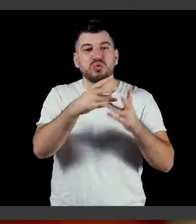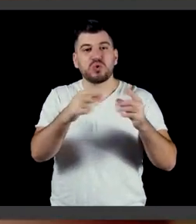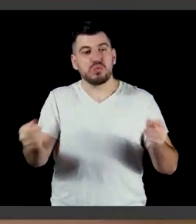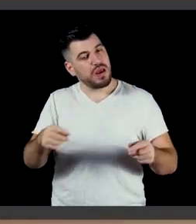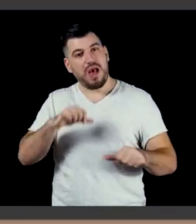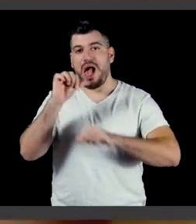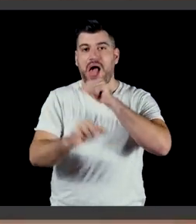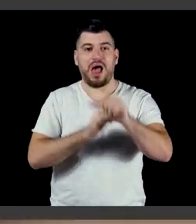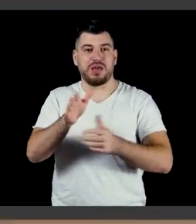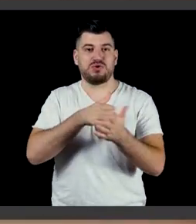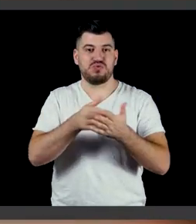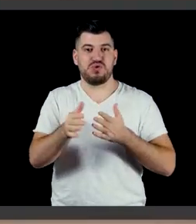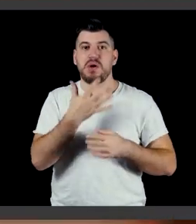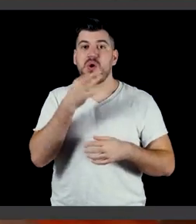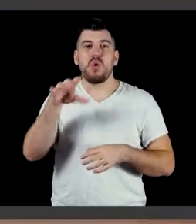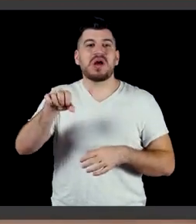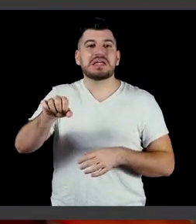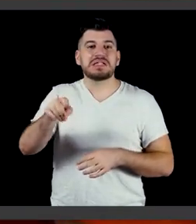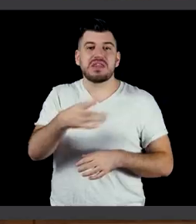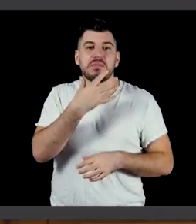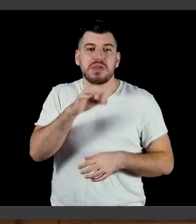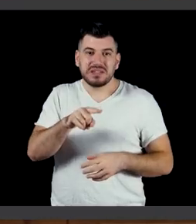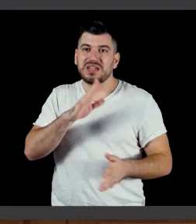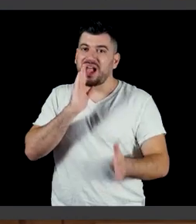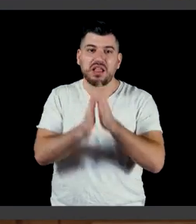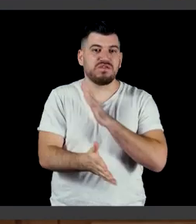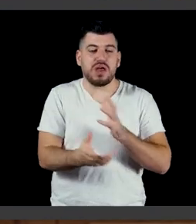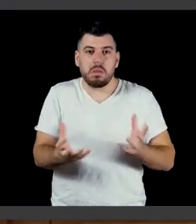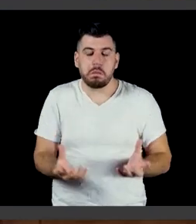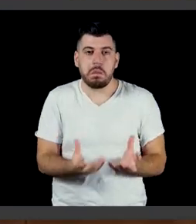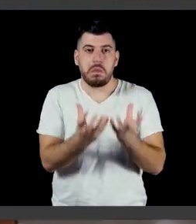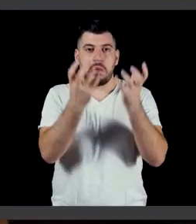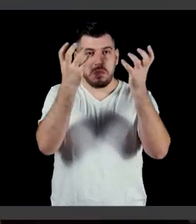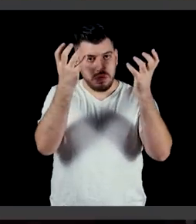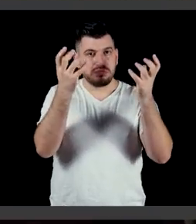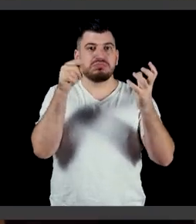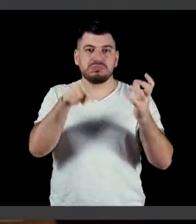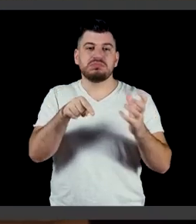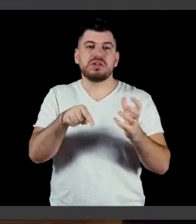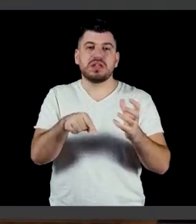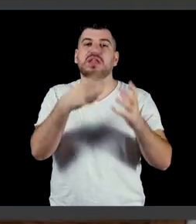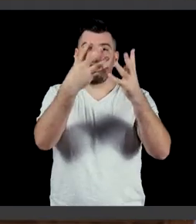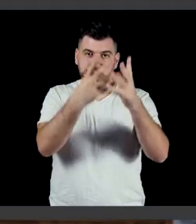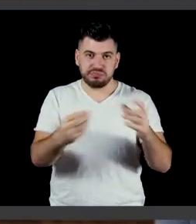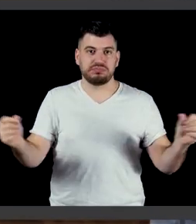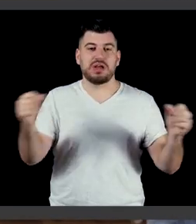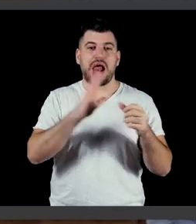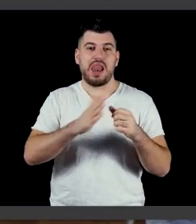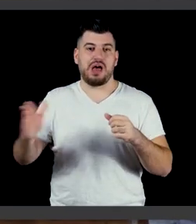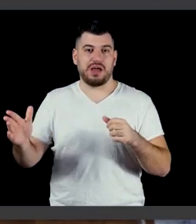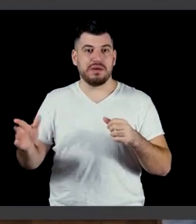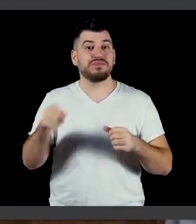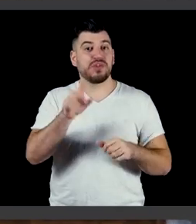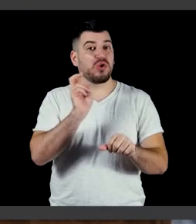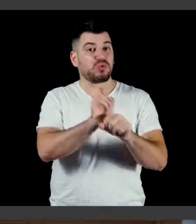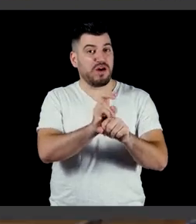χρώμα κατευθείαν, γιατί το ξύδι είναι πολύ επιθετικό. Κατευθείαν αρχίζει να βγάζει όλες τις χρωστικές που έχουν μέσα τα λαχανικά μας. Θα αφήνω αυτό στην